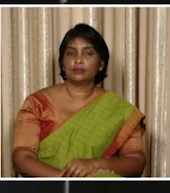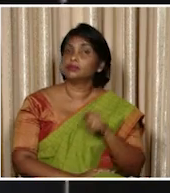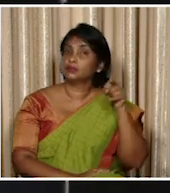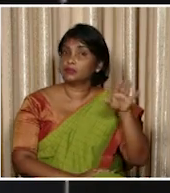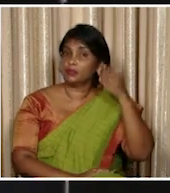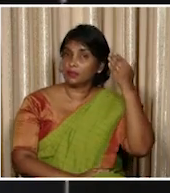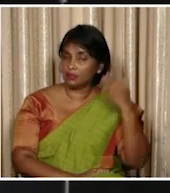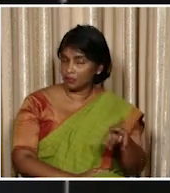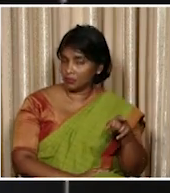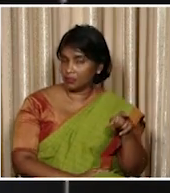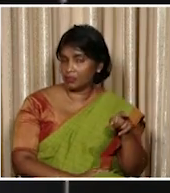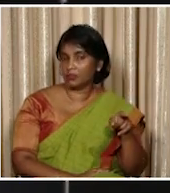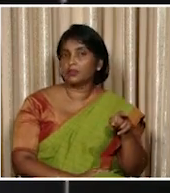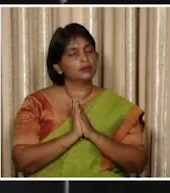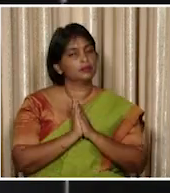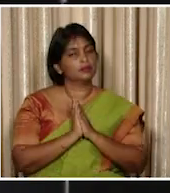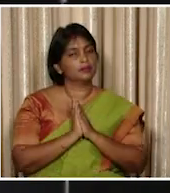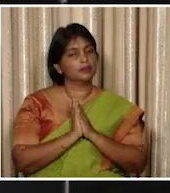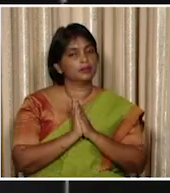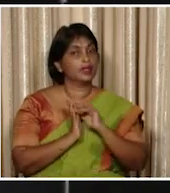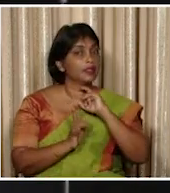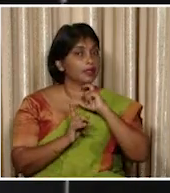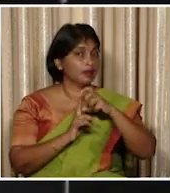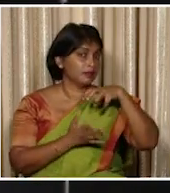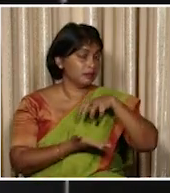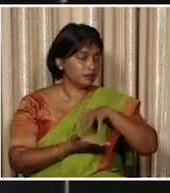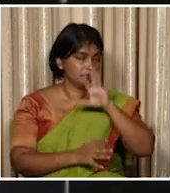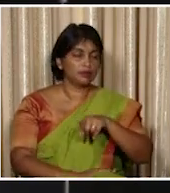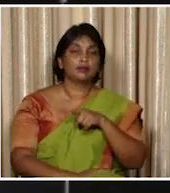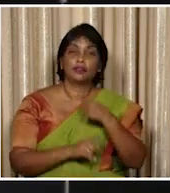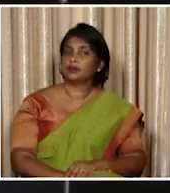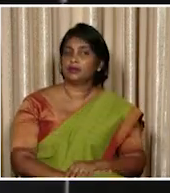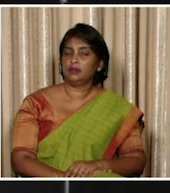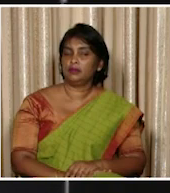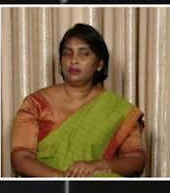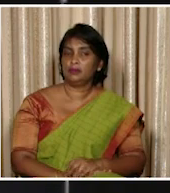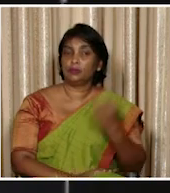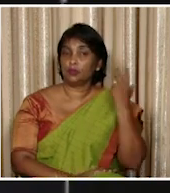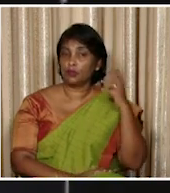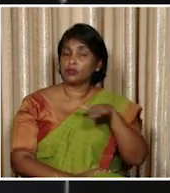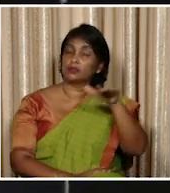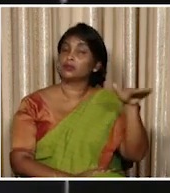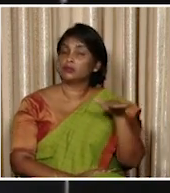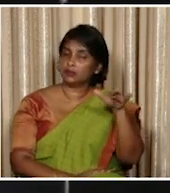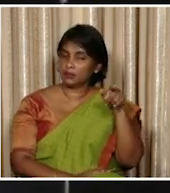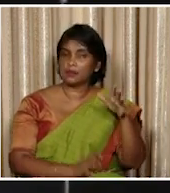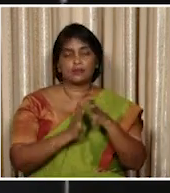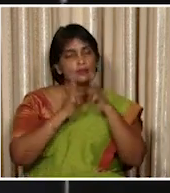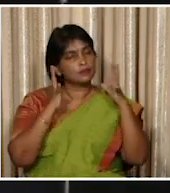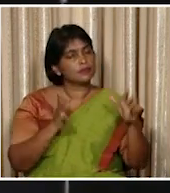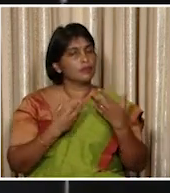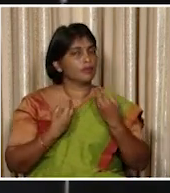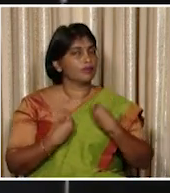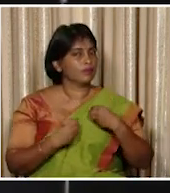එතුමාගේ අභාවය මුළු මහත් කෑගල්ල දිස්ත්‍රික්කයට විතරක් නොව මුස්ලිම් සමාජයටත් විශාල